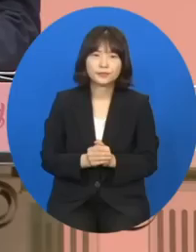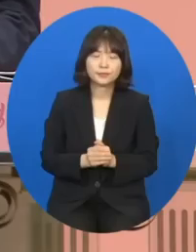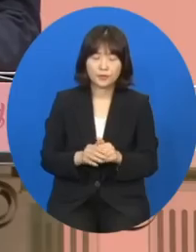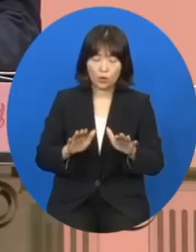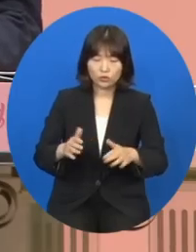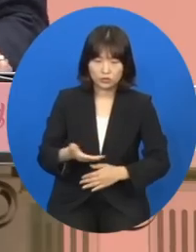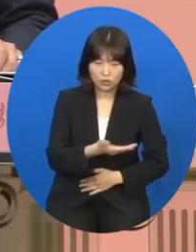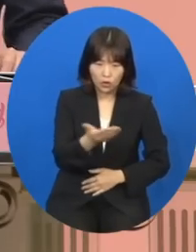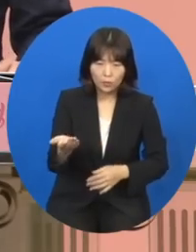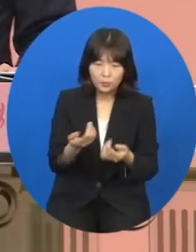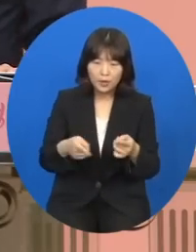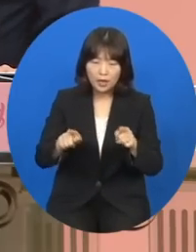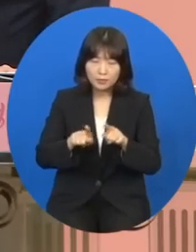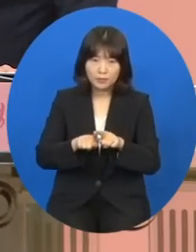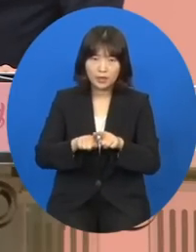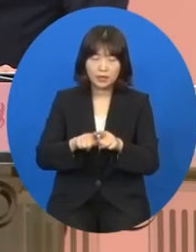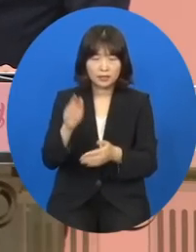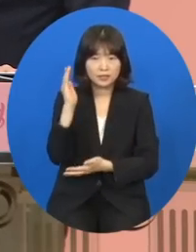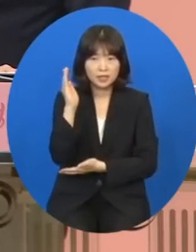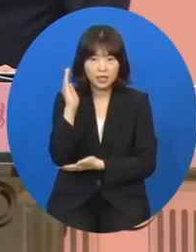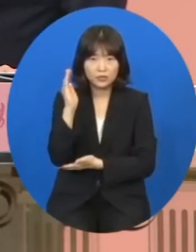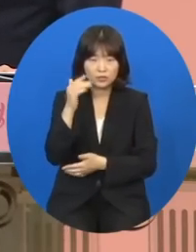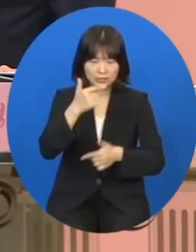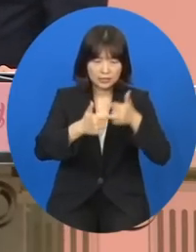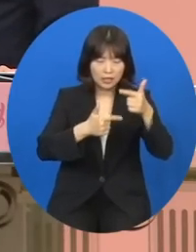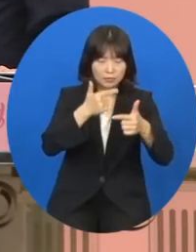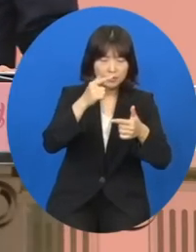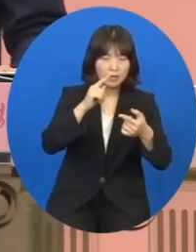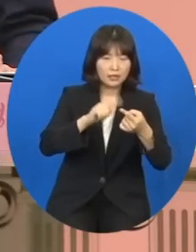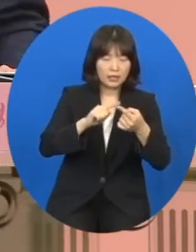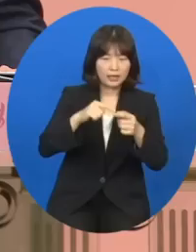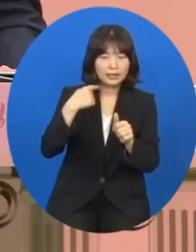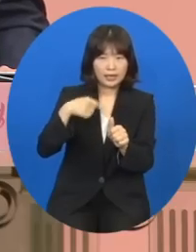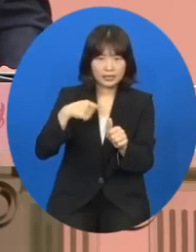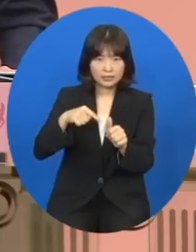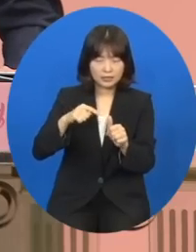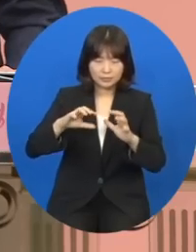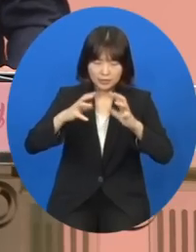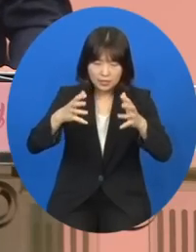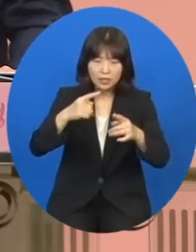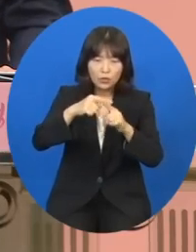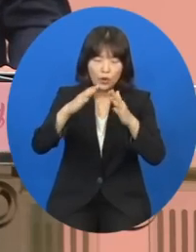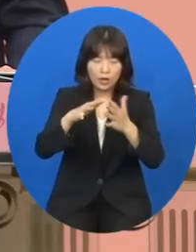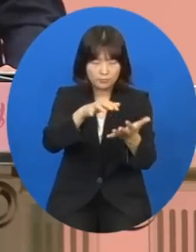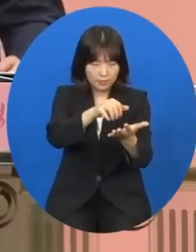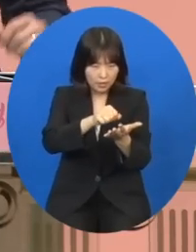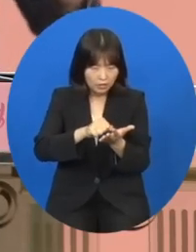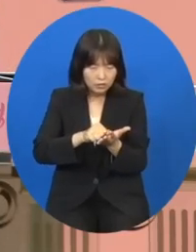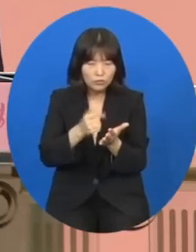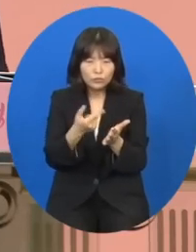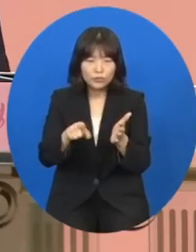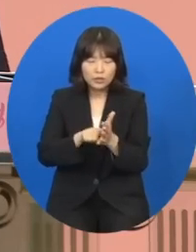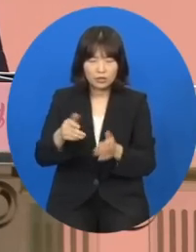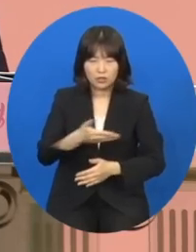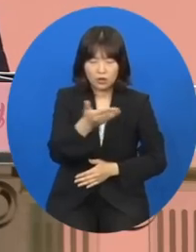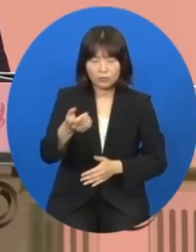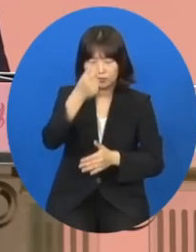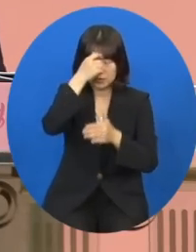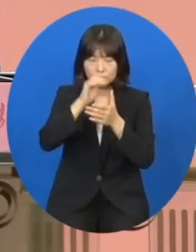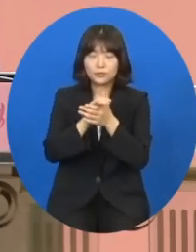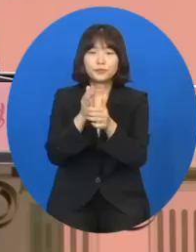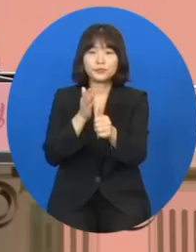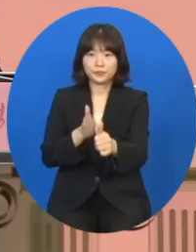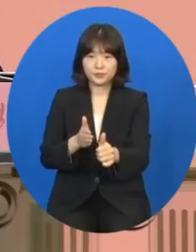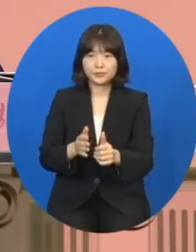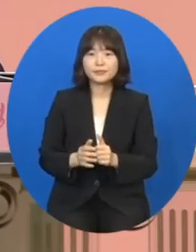오늘 여러분과 함께 나는 이 느헤미야의 교훈을 세 개 교회가 받아들일 수 있도록 여러분 기도해 주십시오 si 폼의